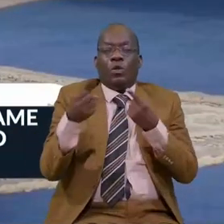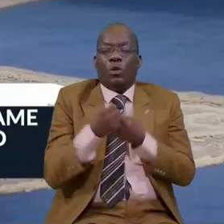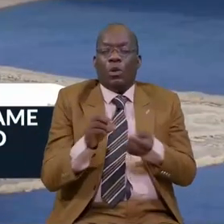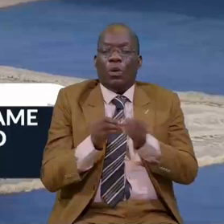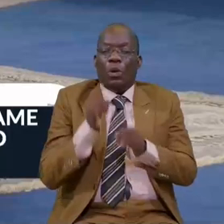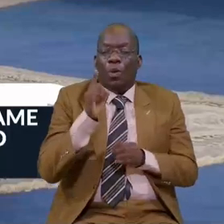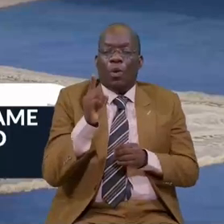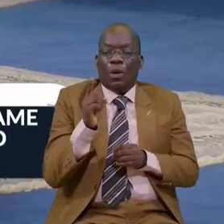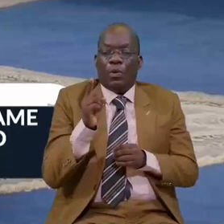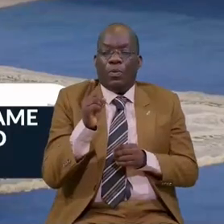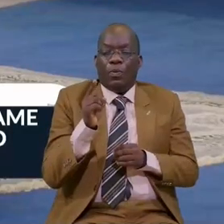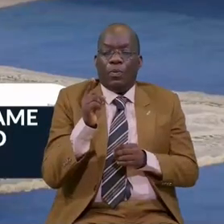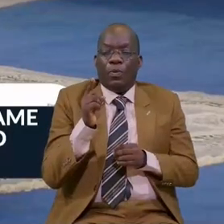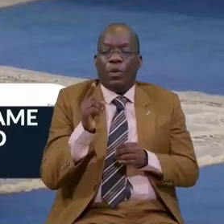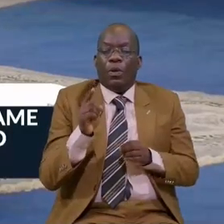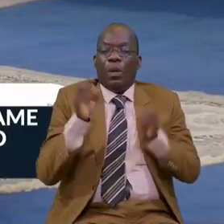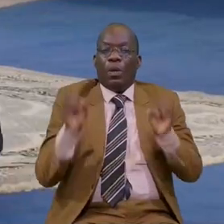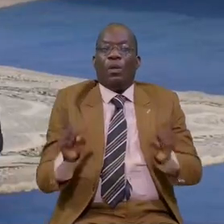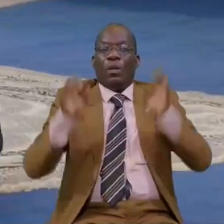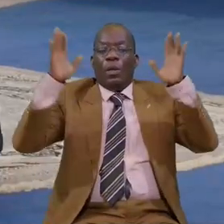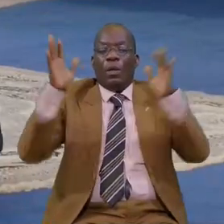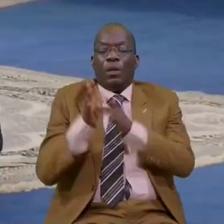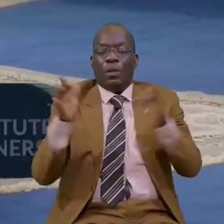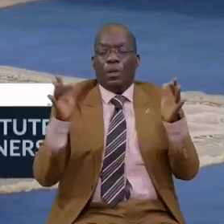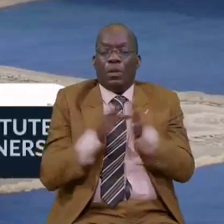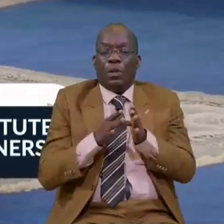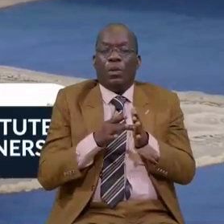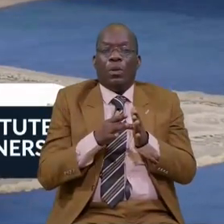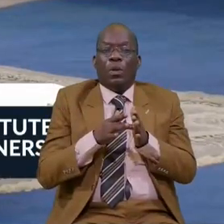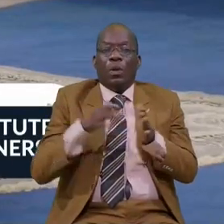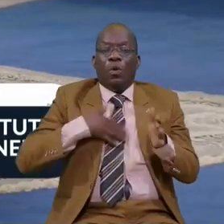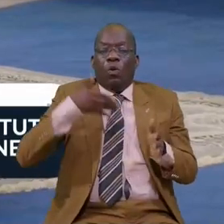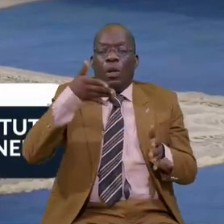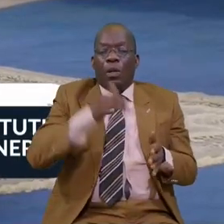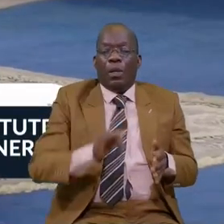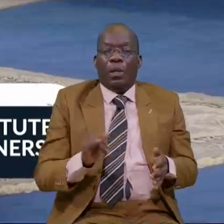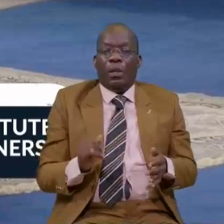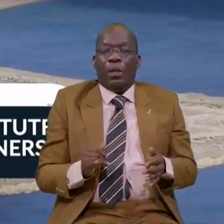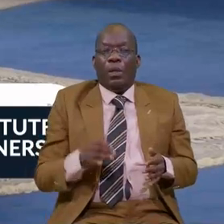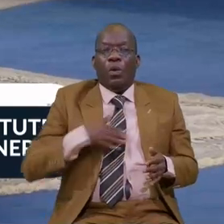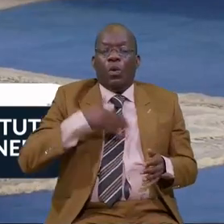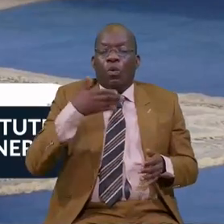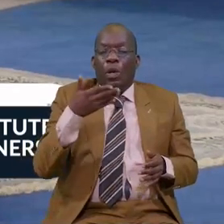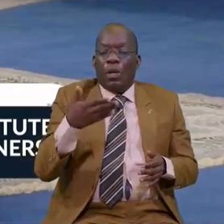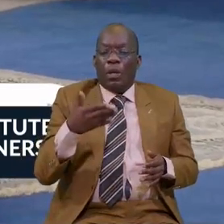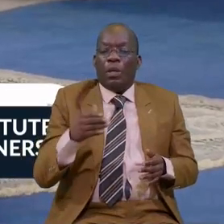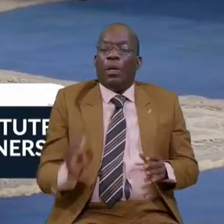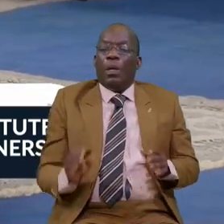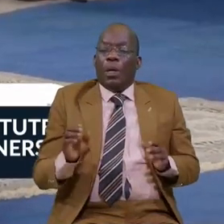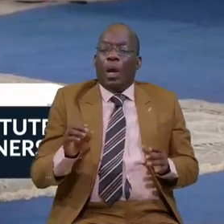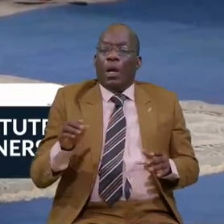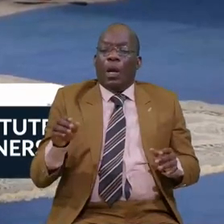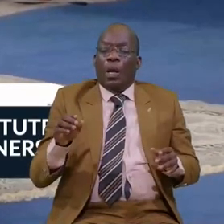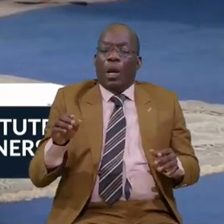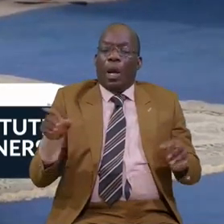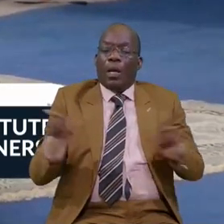Jésus, le même hier, aujourd'hui, éternellement, avec la provision inexhaustible et la solution